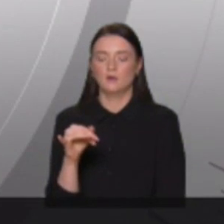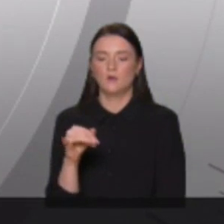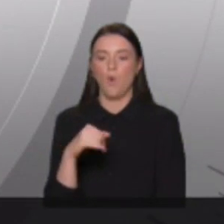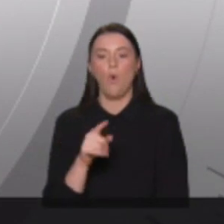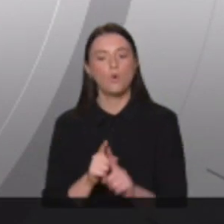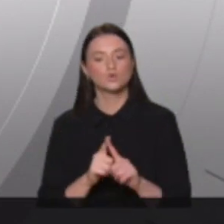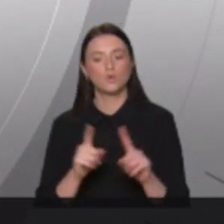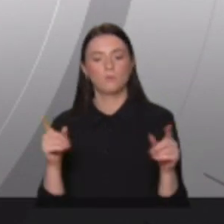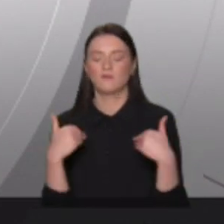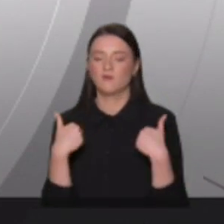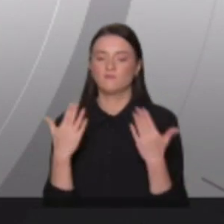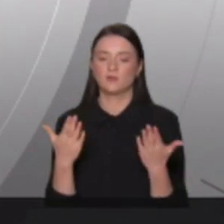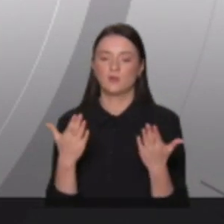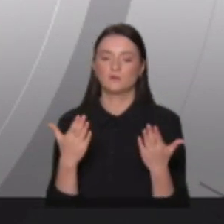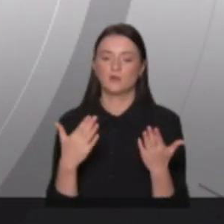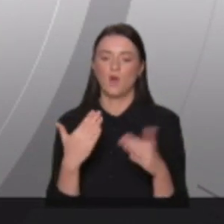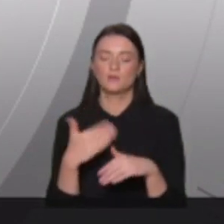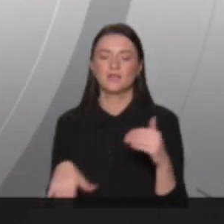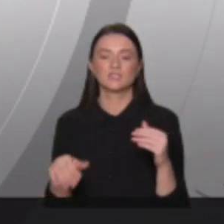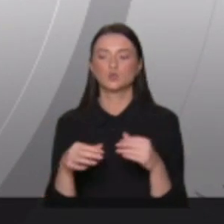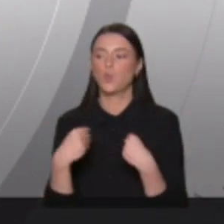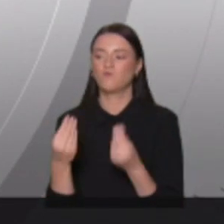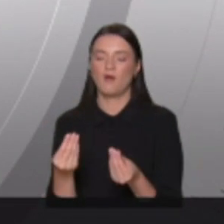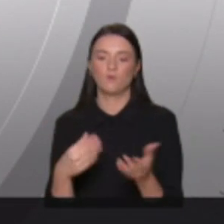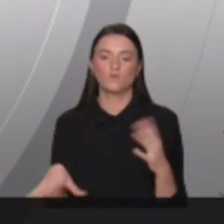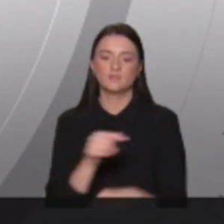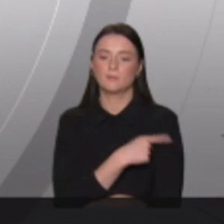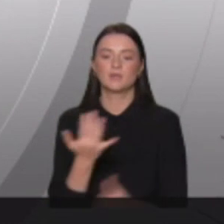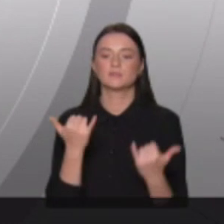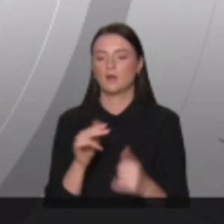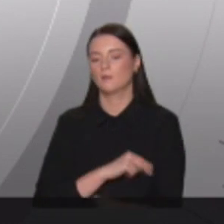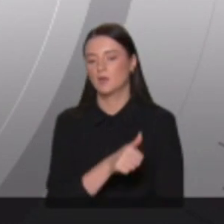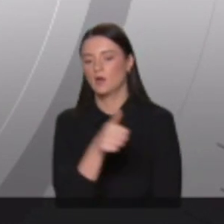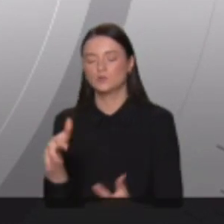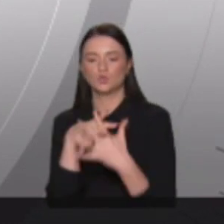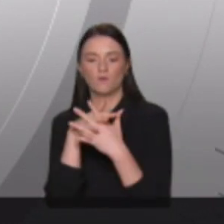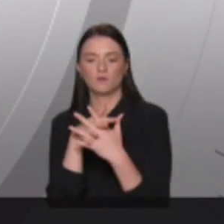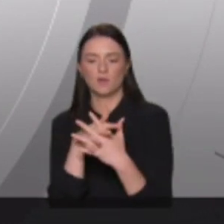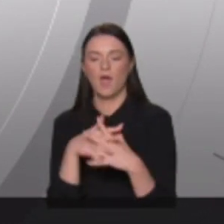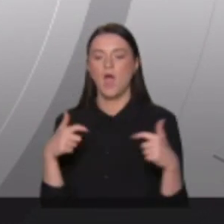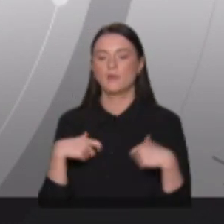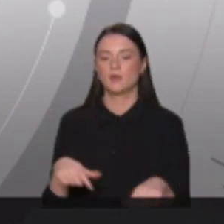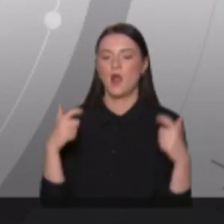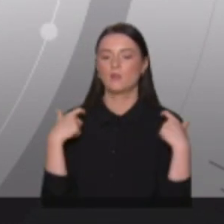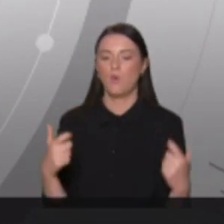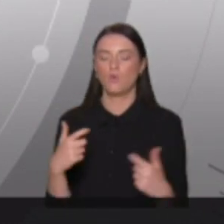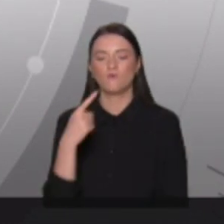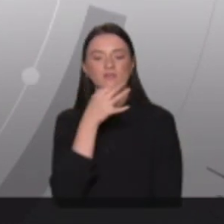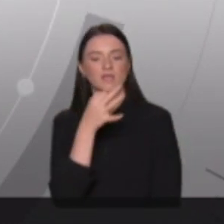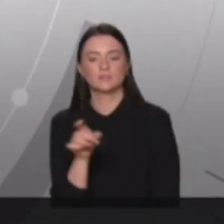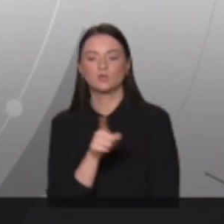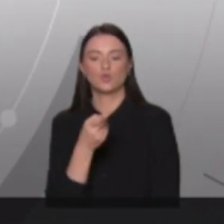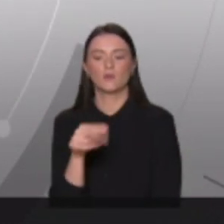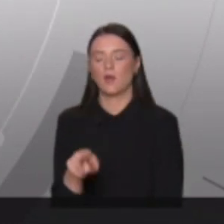особливі вітання адресував усім медикам, які зараз працюють на передовій. Також генерал-полковник зазначив, що для